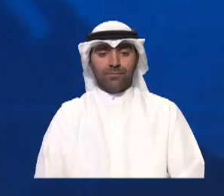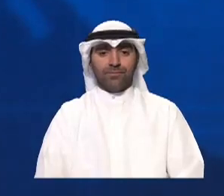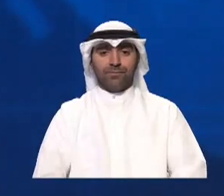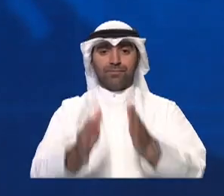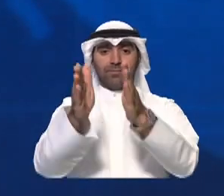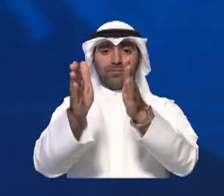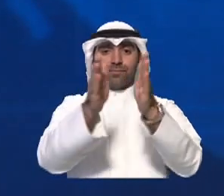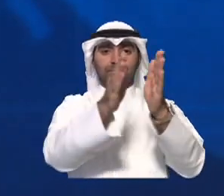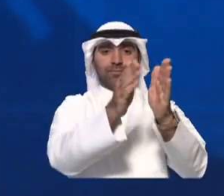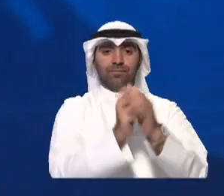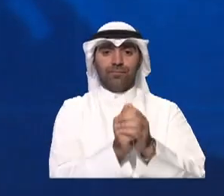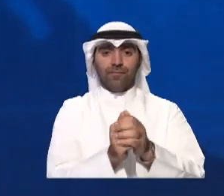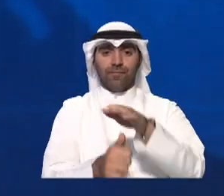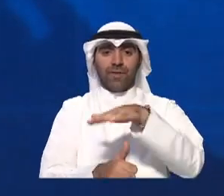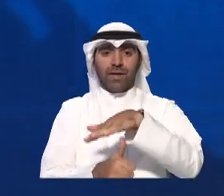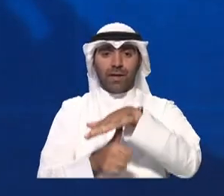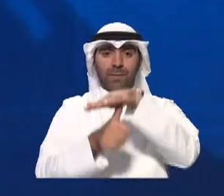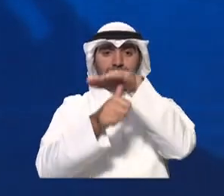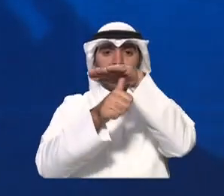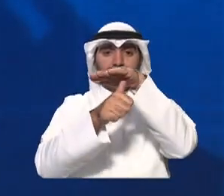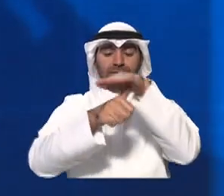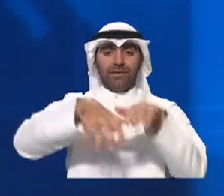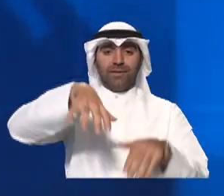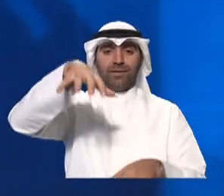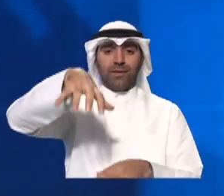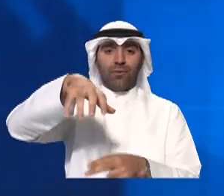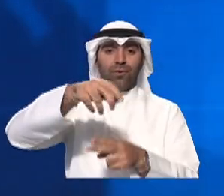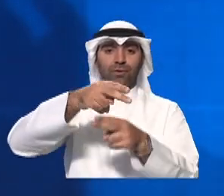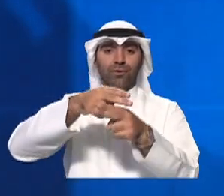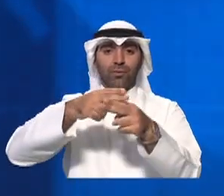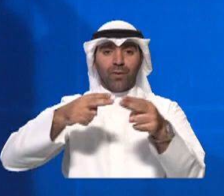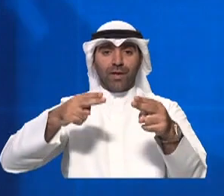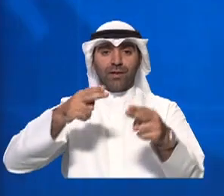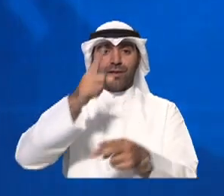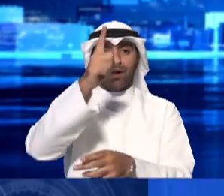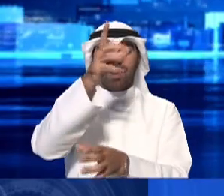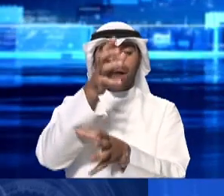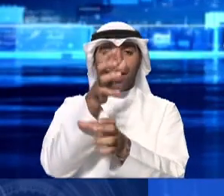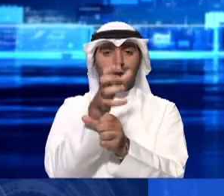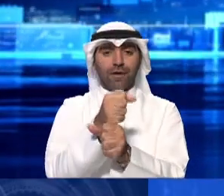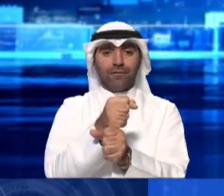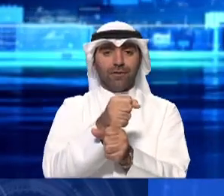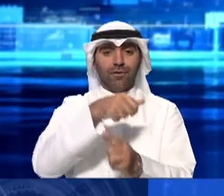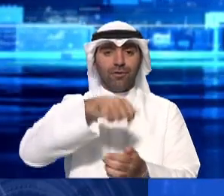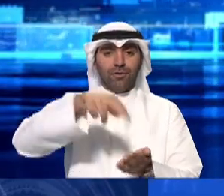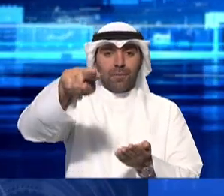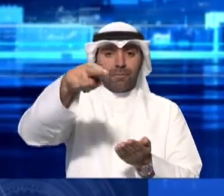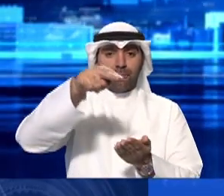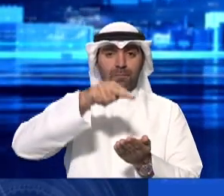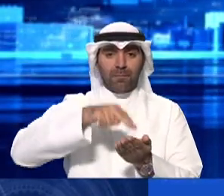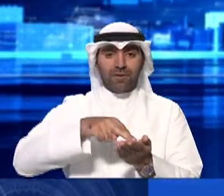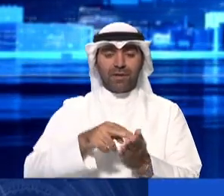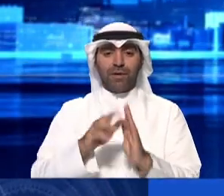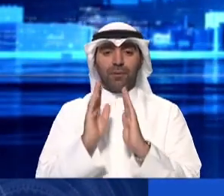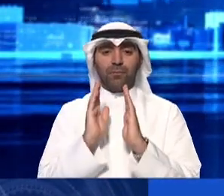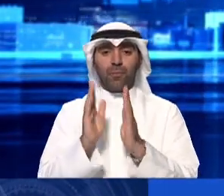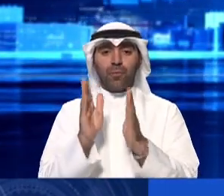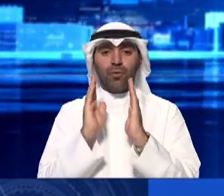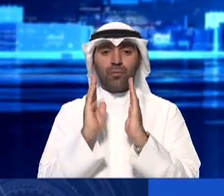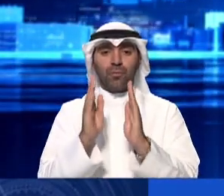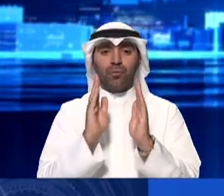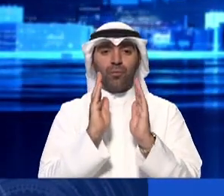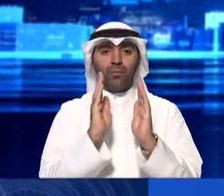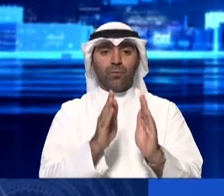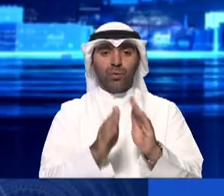تلقى حضرة صاحب السمو أمير البلاد الشيخ نواف الأحمد الجابر الصباح حفظه الله ورعاه رسالة تهنئة من أخيه سمو